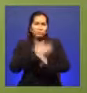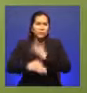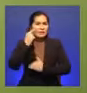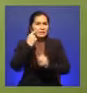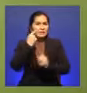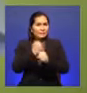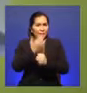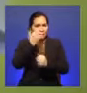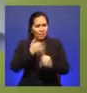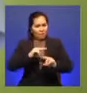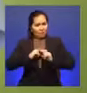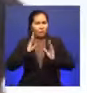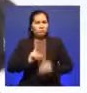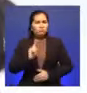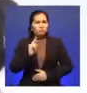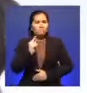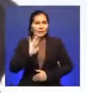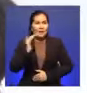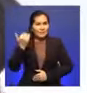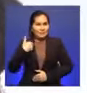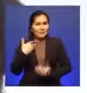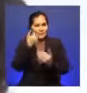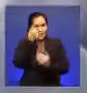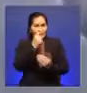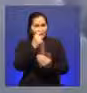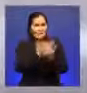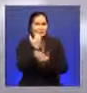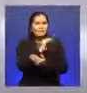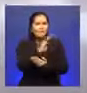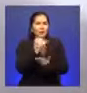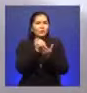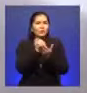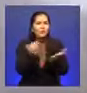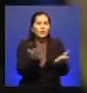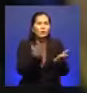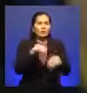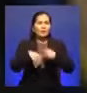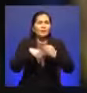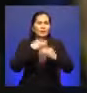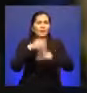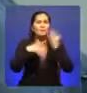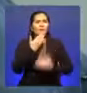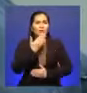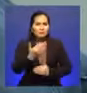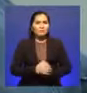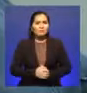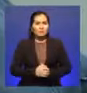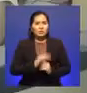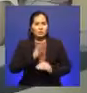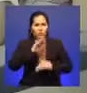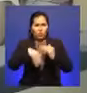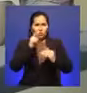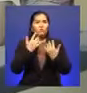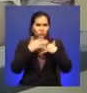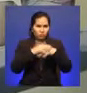ราคนเดียวแต่เรากำลังมองว่าเราอยากให้ระบบนี้มันยั่งยืนเพราะฉะนั้นทุกคนต้องเข้ามามีส่วนร่วมมันก็